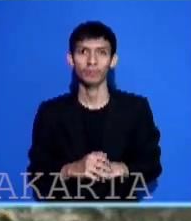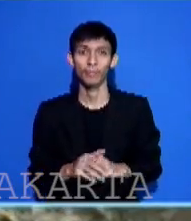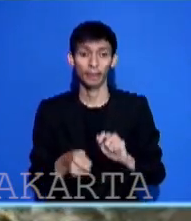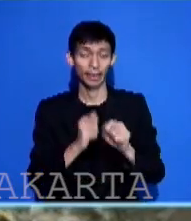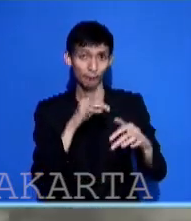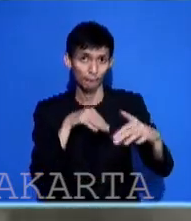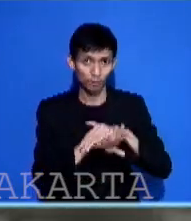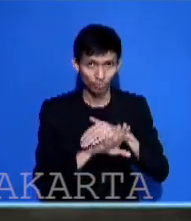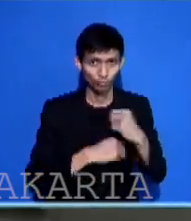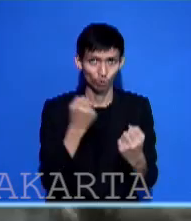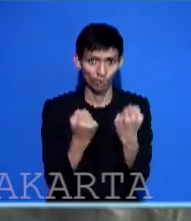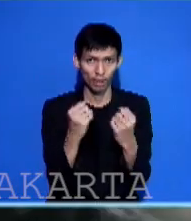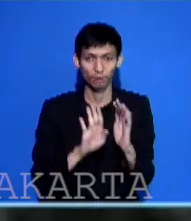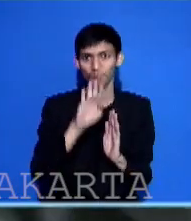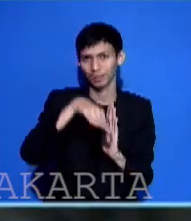rribusi